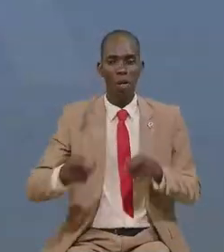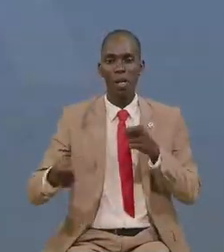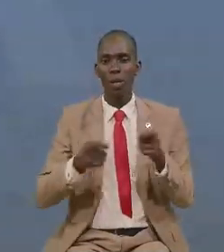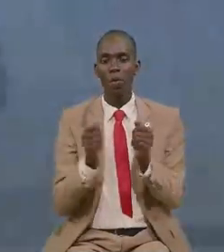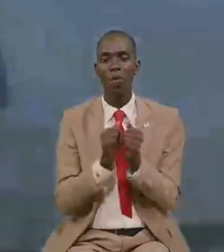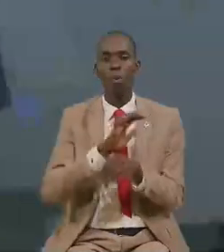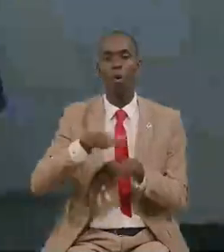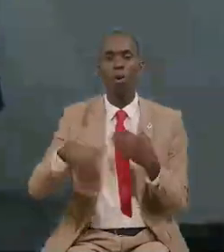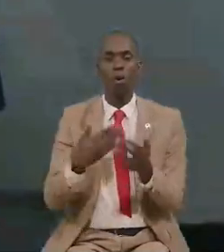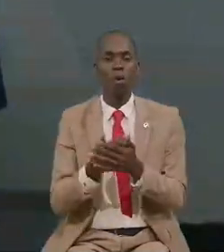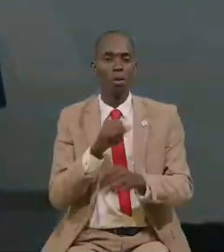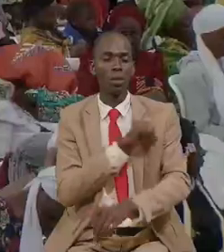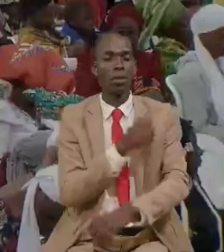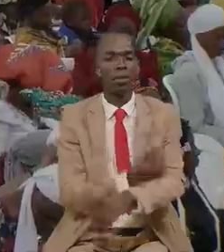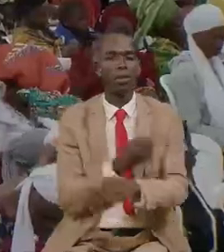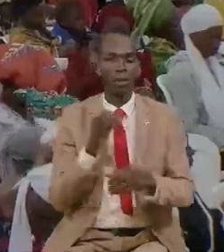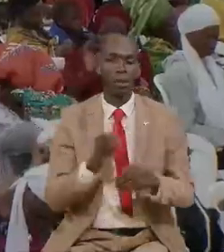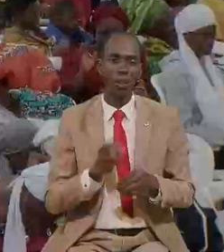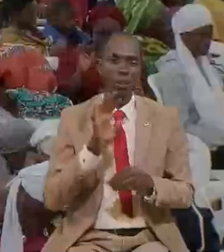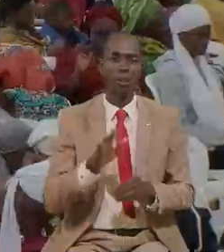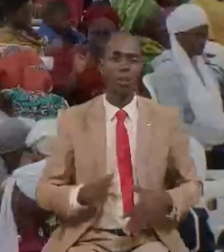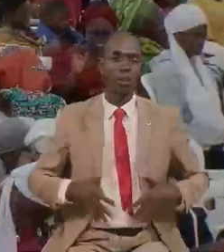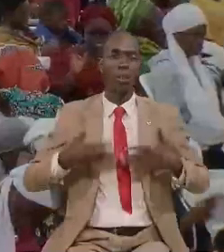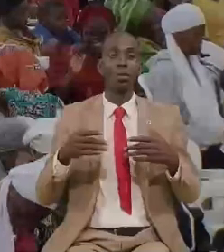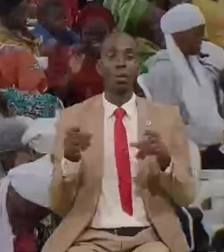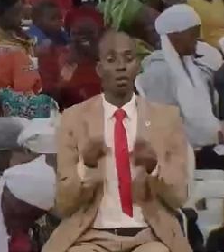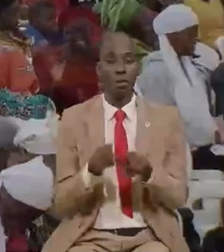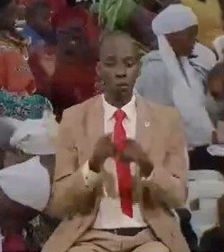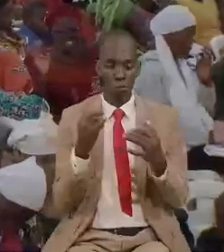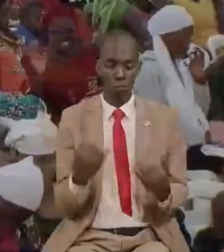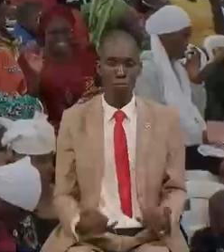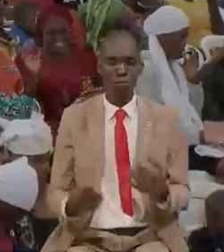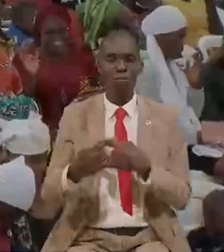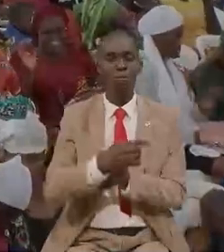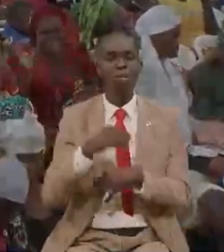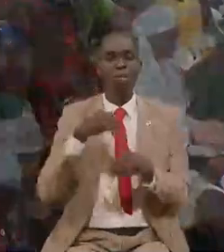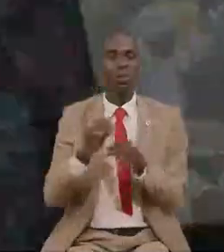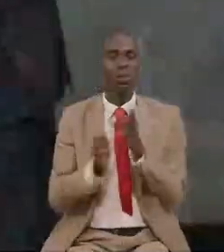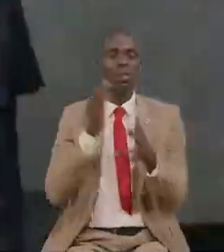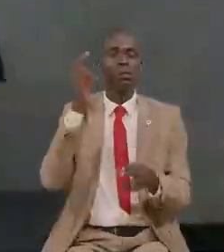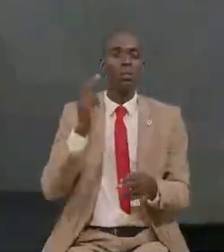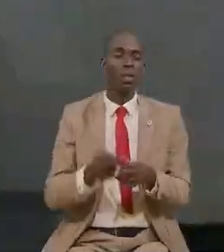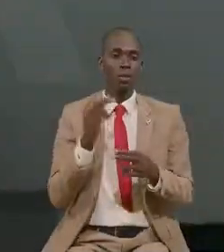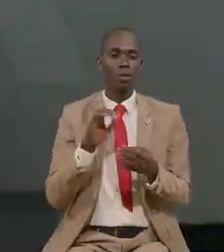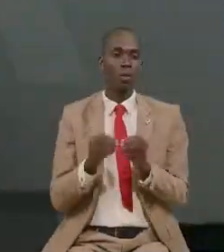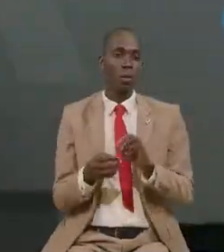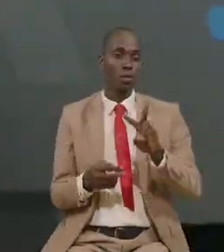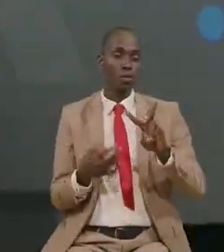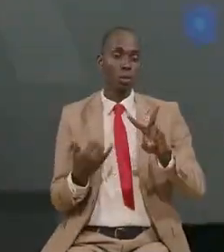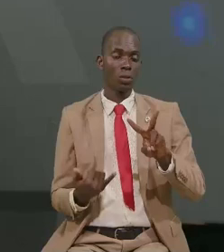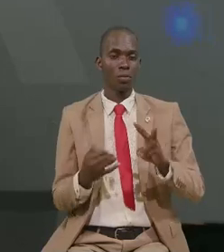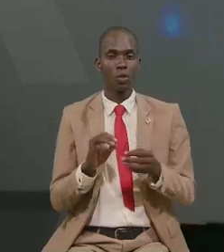autorité dans ta vie, même aujourd'hui, au nom de Jésus.